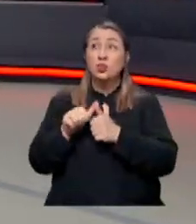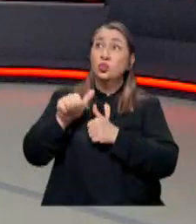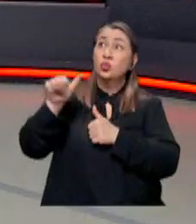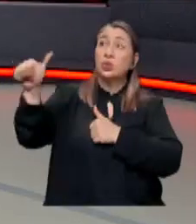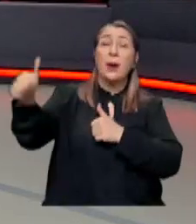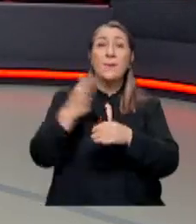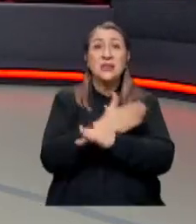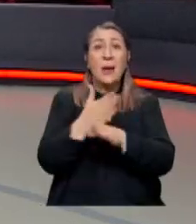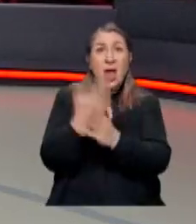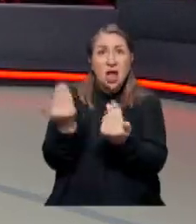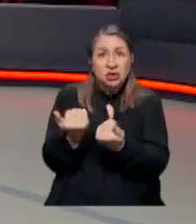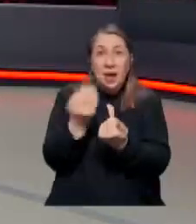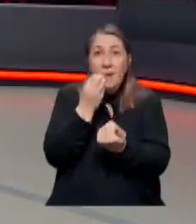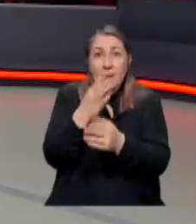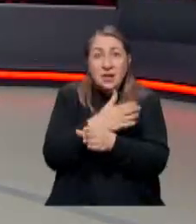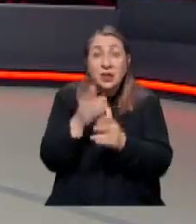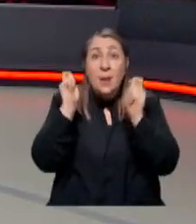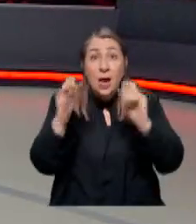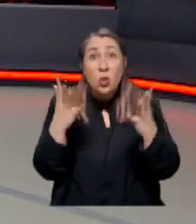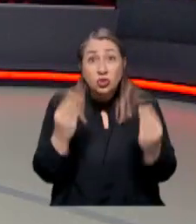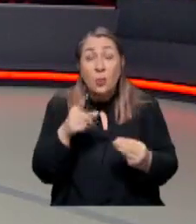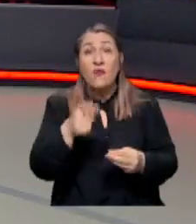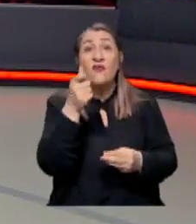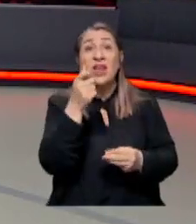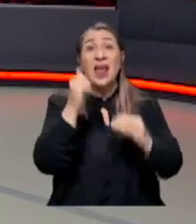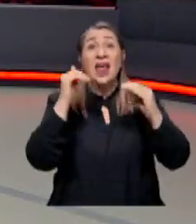uzaktan gelecek ürünler ve daha pahalı olacak. Bu